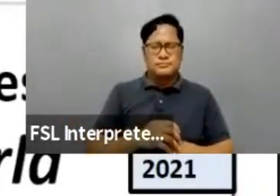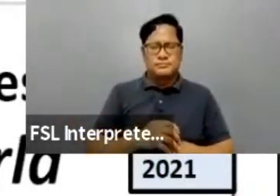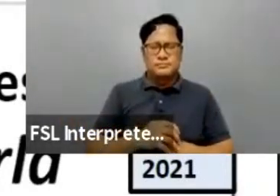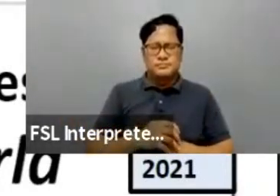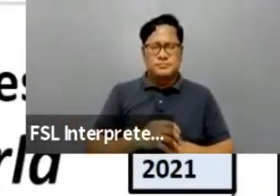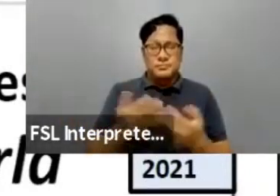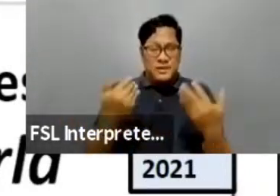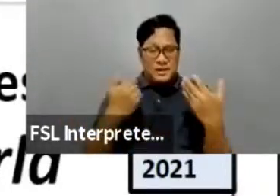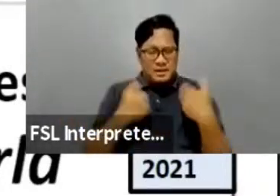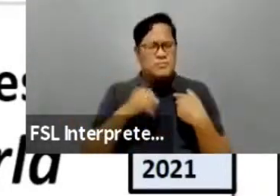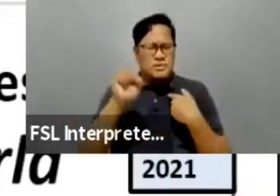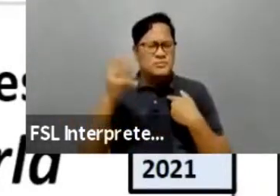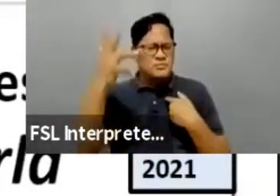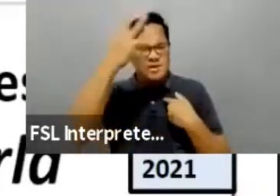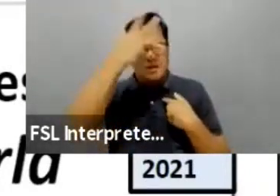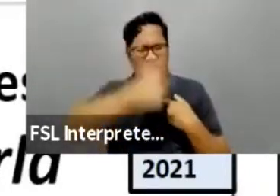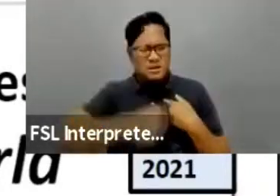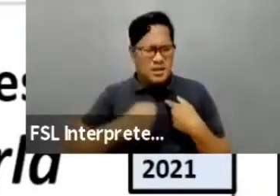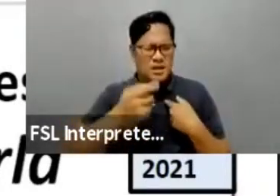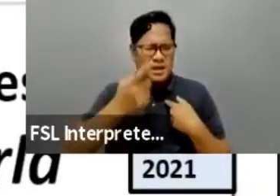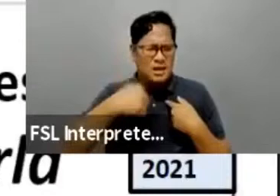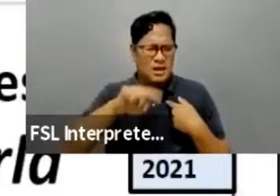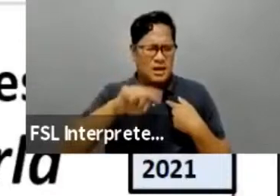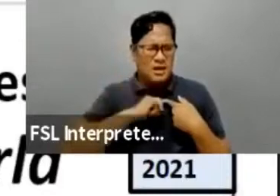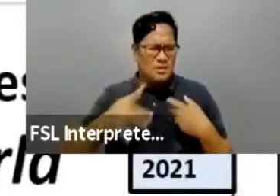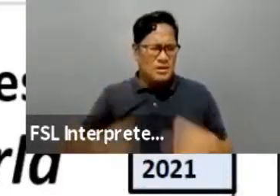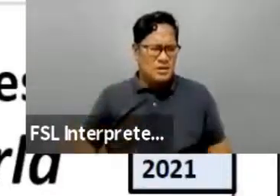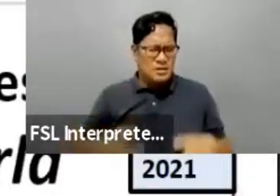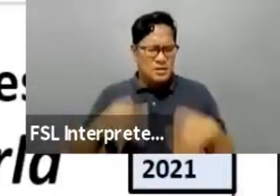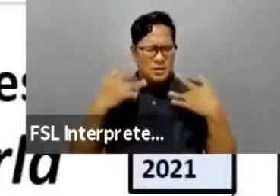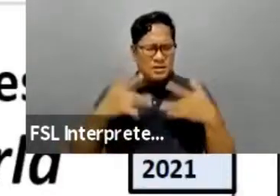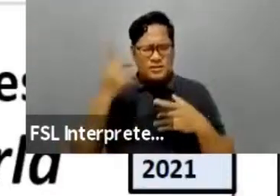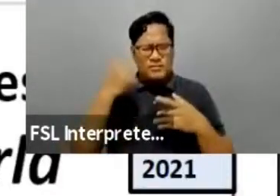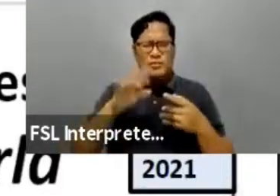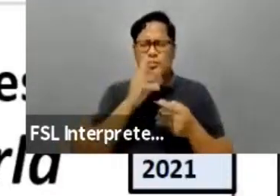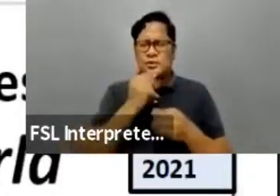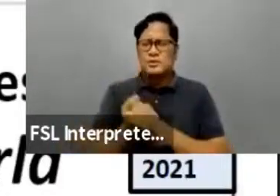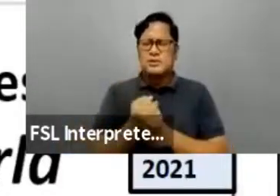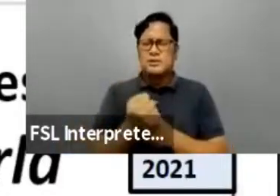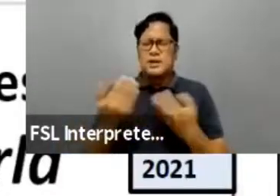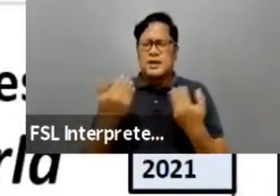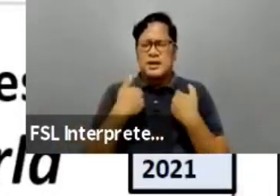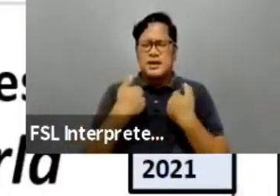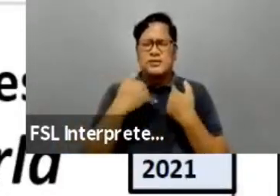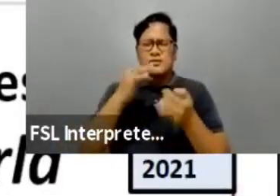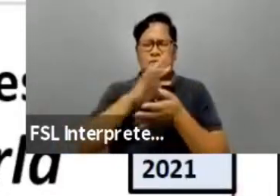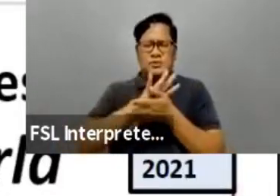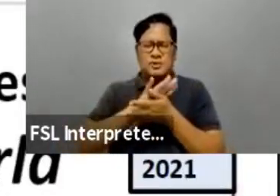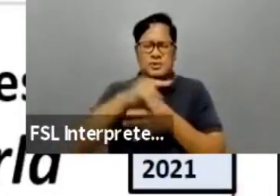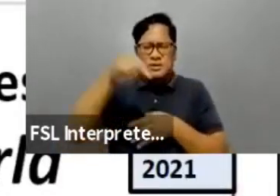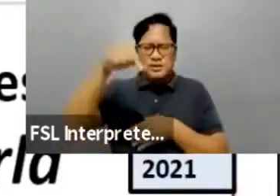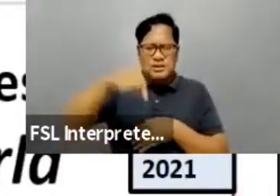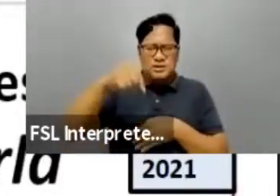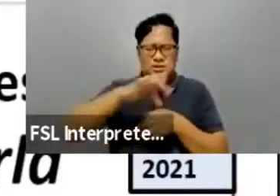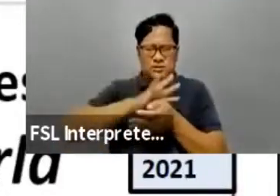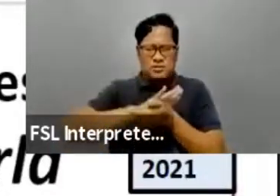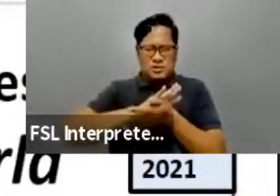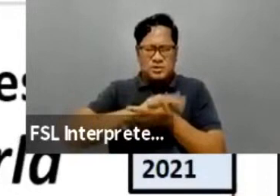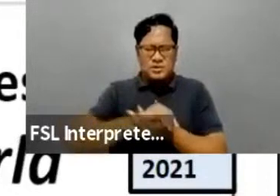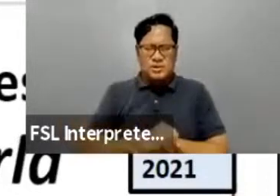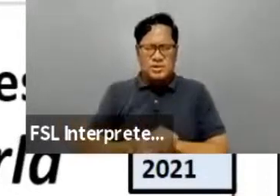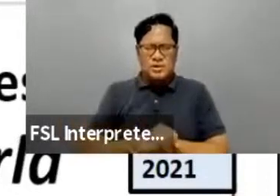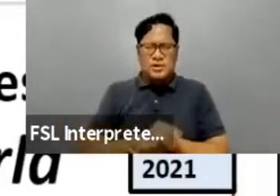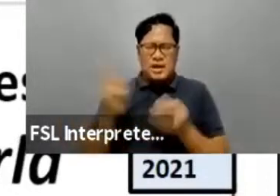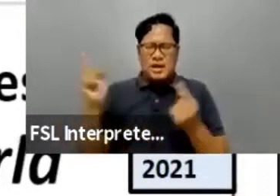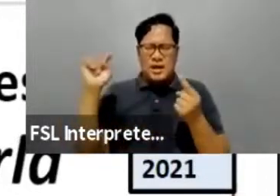Medyo gumanda ang ating datos sa mga nagkakaroon ng COVID dito sa panahon na ito